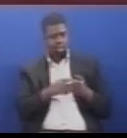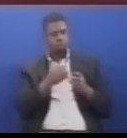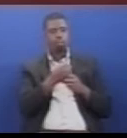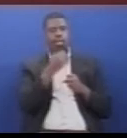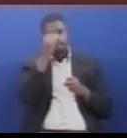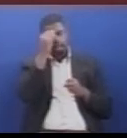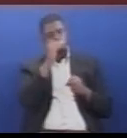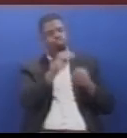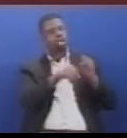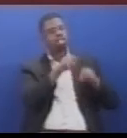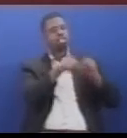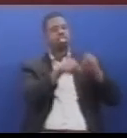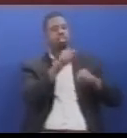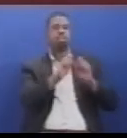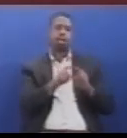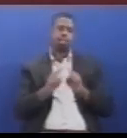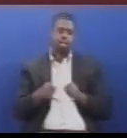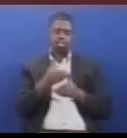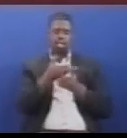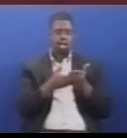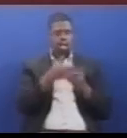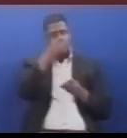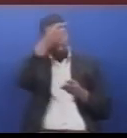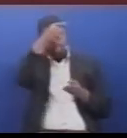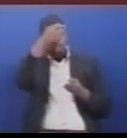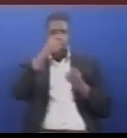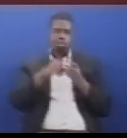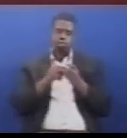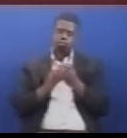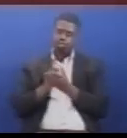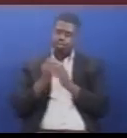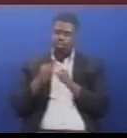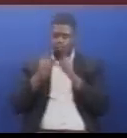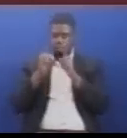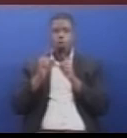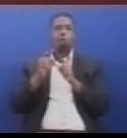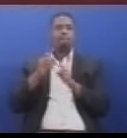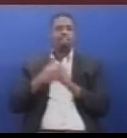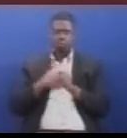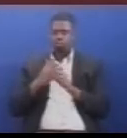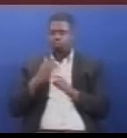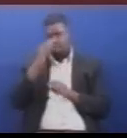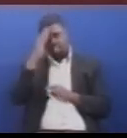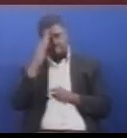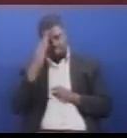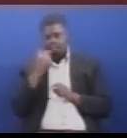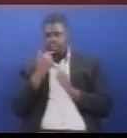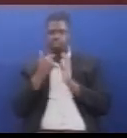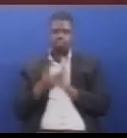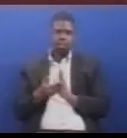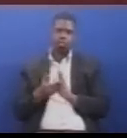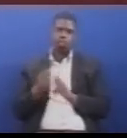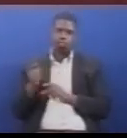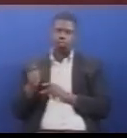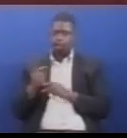mbalimbali zikiwemo stashahada, shahada na shahada uzamili kupitia vyuo vyetu vya kijeshi, kwa mfano Military College of